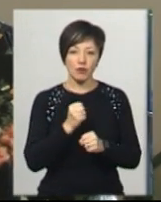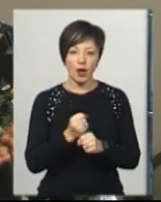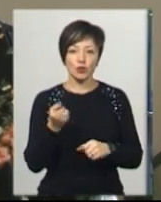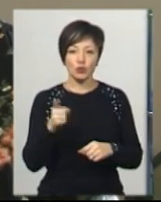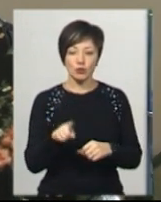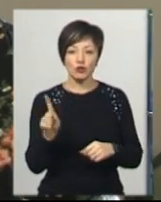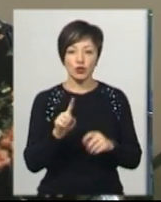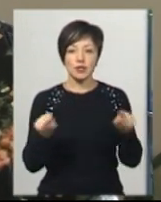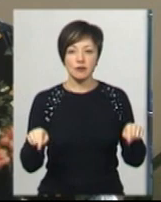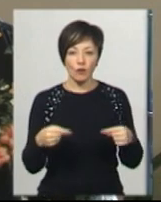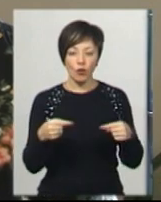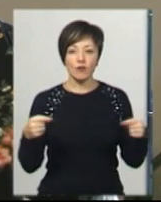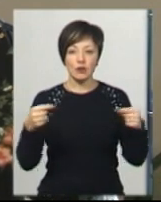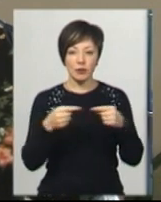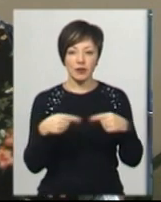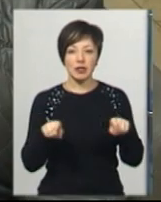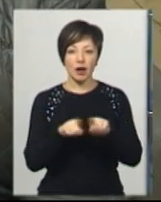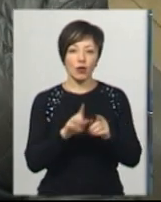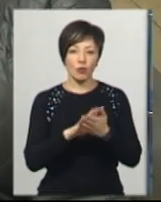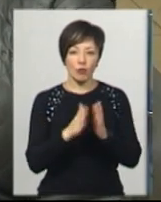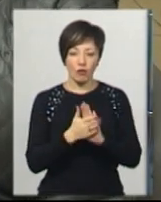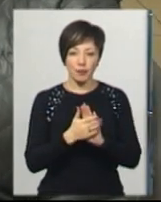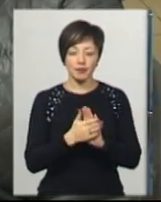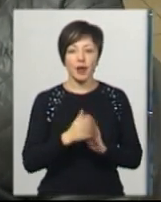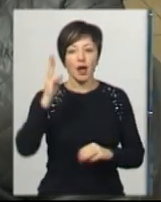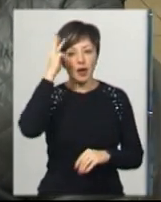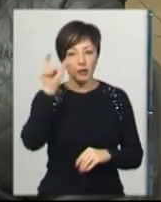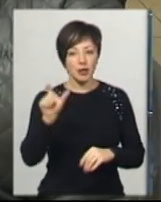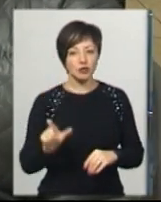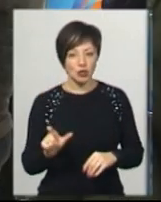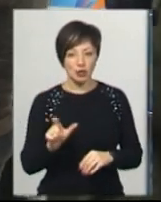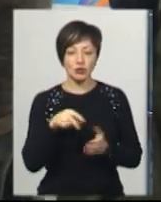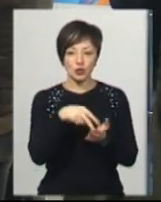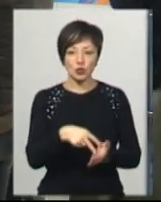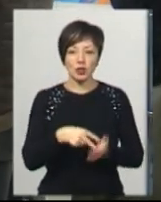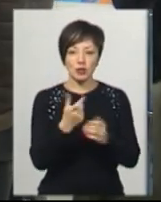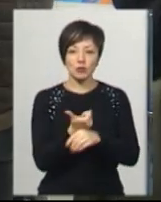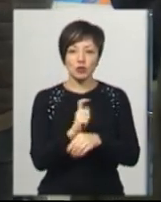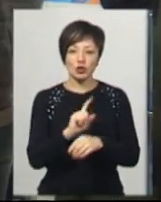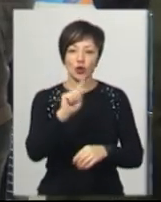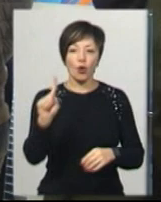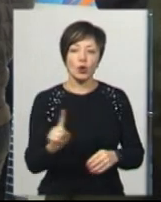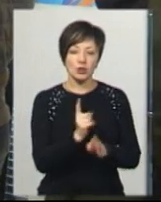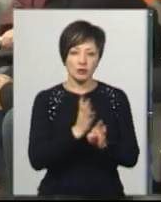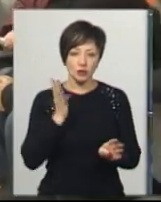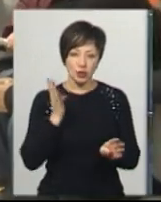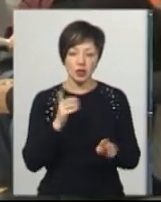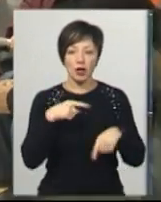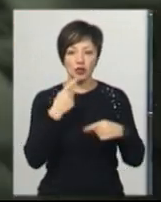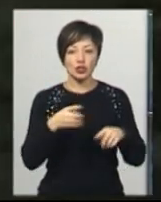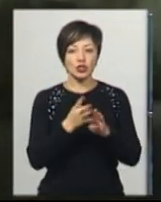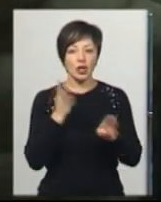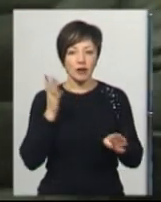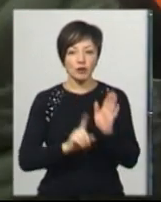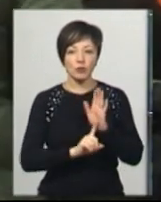тому що створюються відповідні ось такі умови. Хмельничанка Віра у черзі стоїть вже більше години. Пенсіонерка ділиться. Такі черги